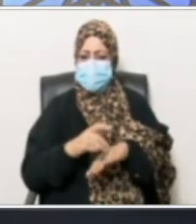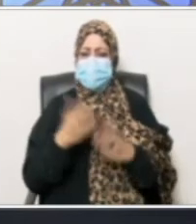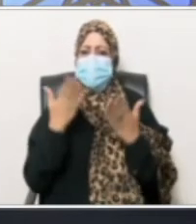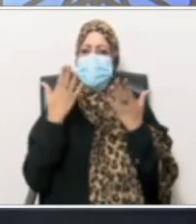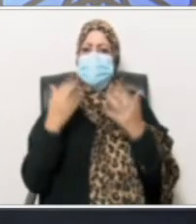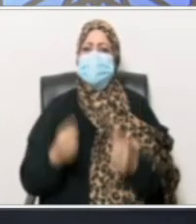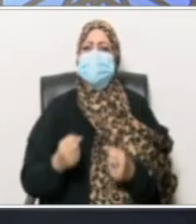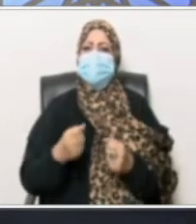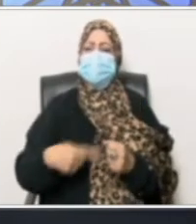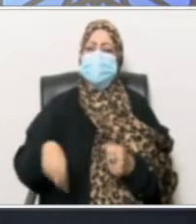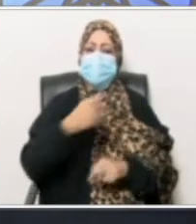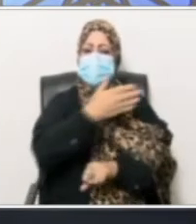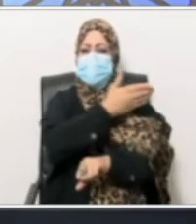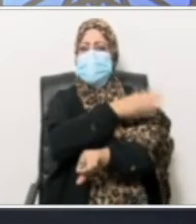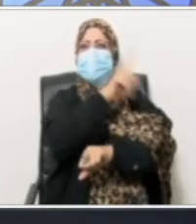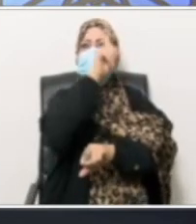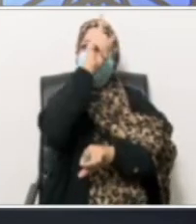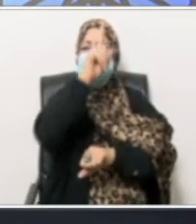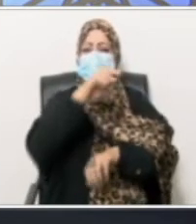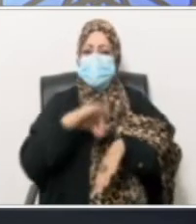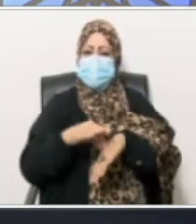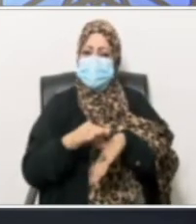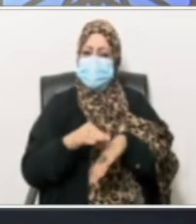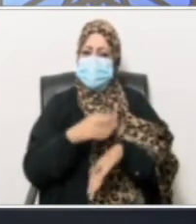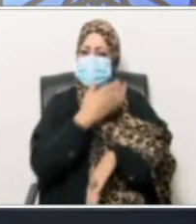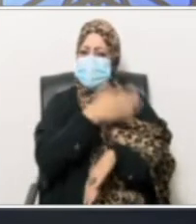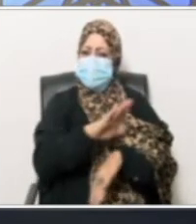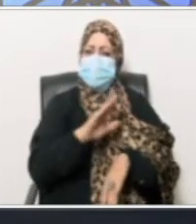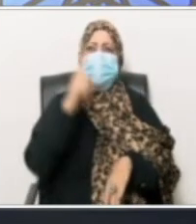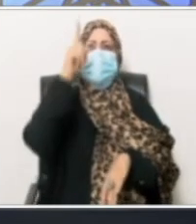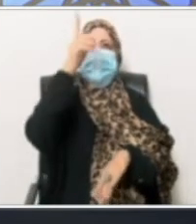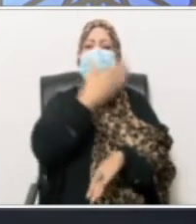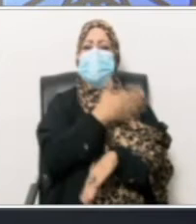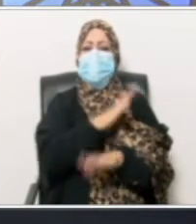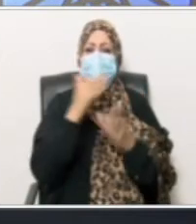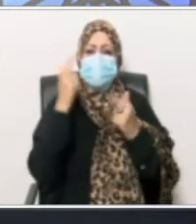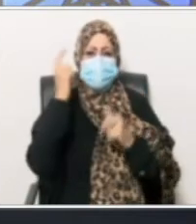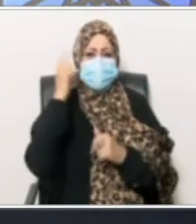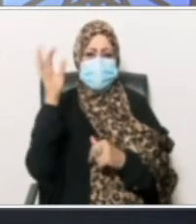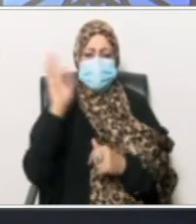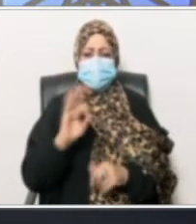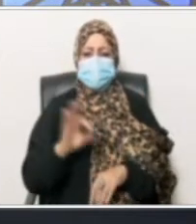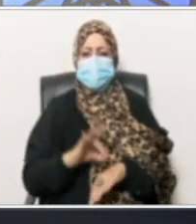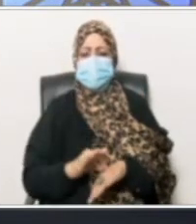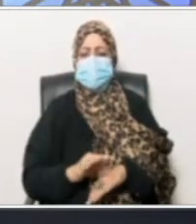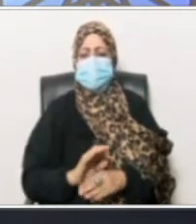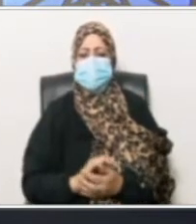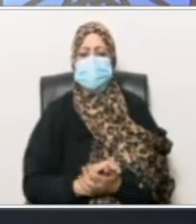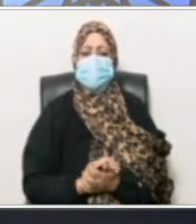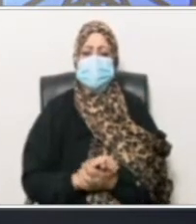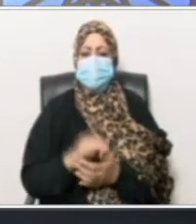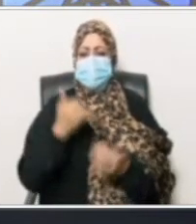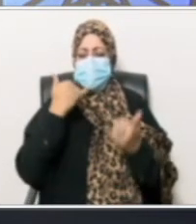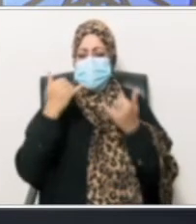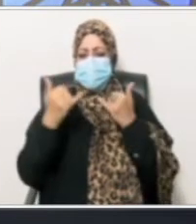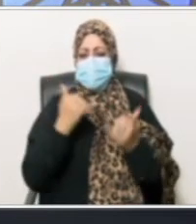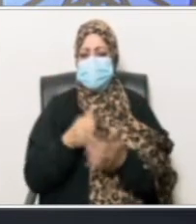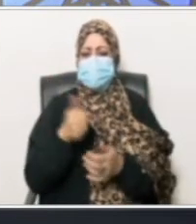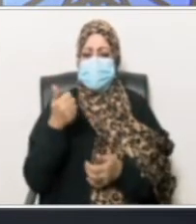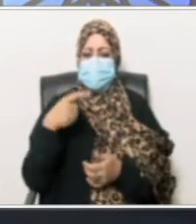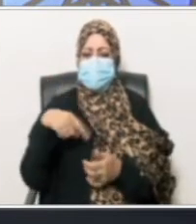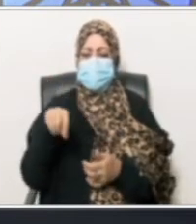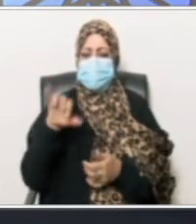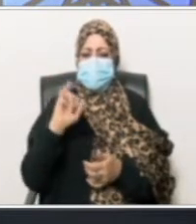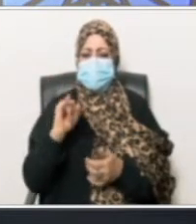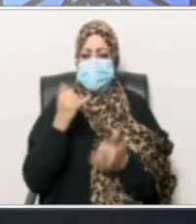يغفر لنا ما لا يعلمون. نعم معنا متصل، أبو أحمد. أبو أحمد السلام عليكم. وعليكم